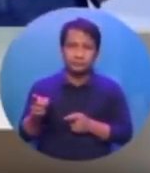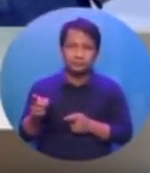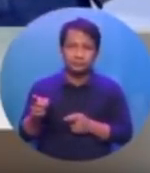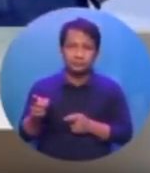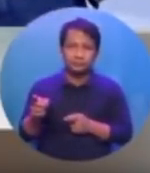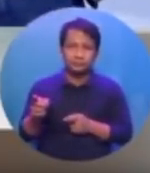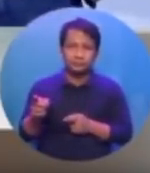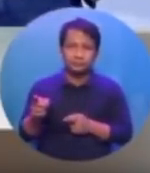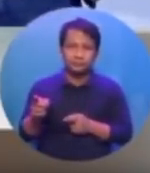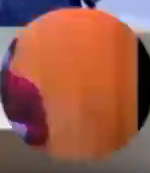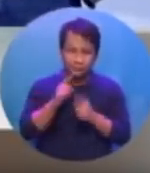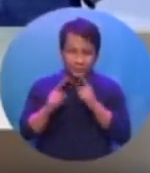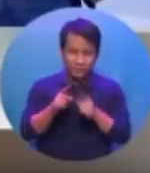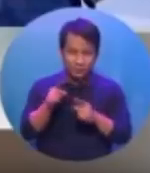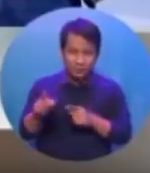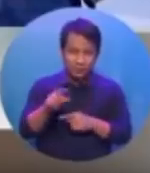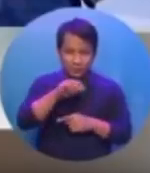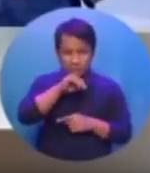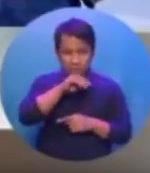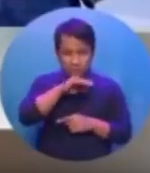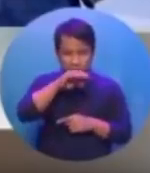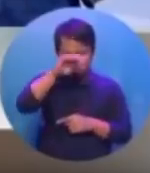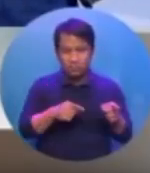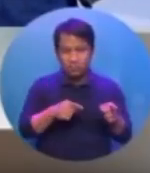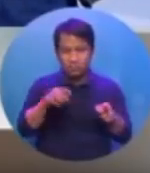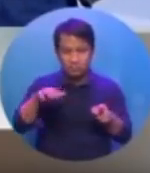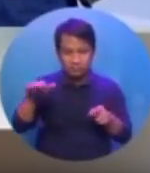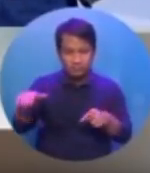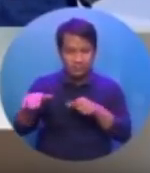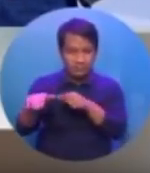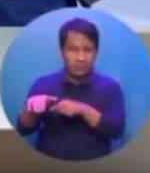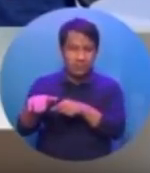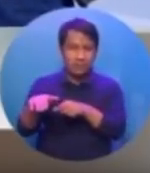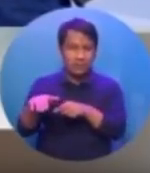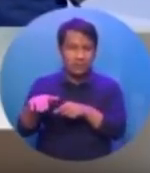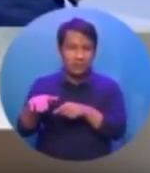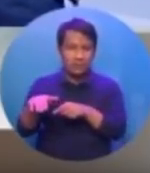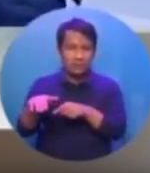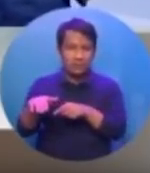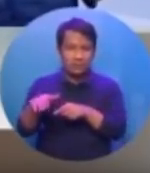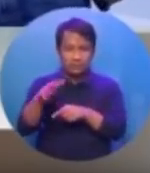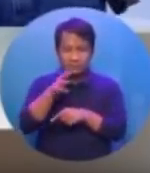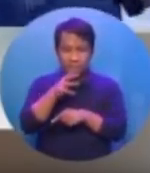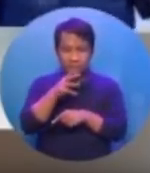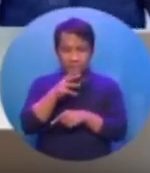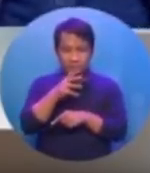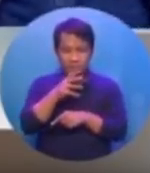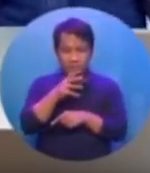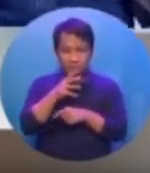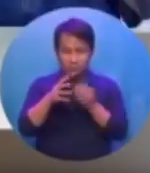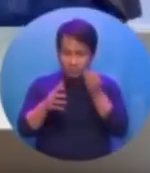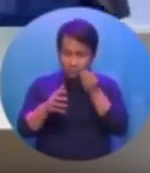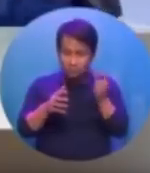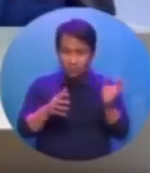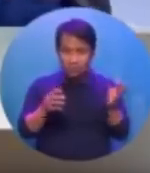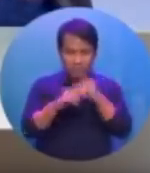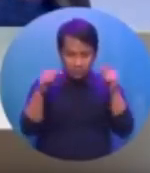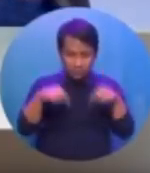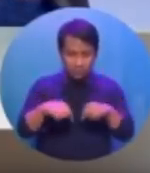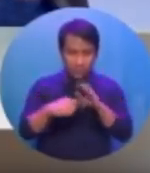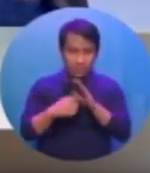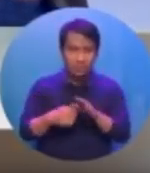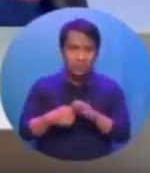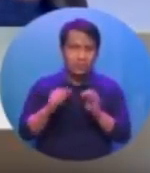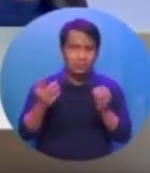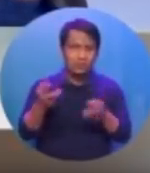ba, kinakausap ng lola ng bata na ang kanyang mama ipapauwi na lang dito kasi